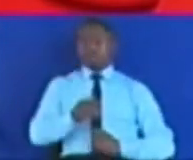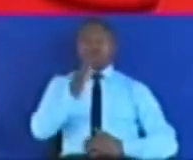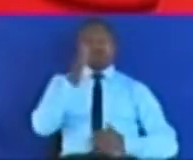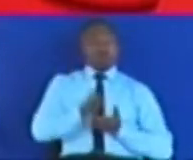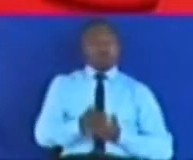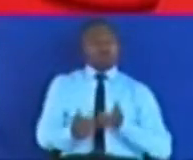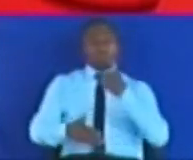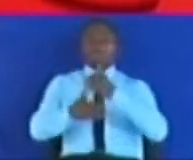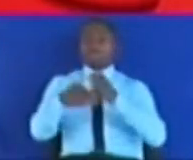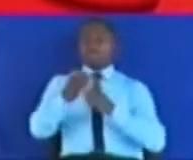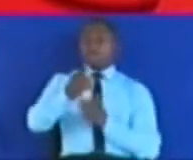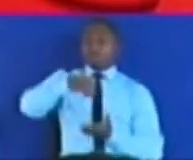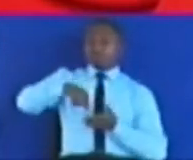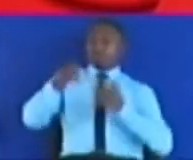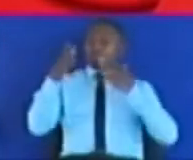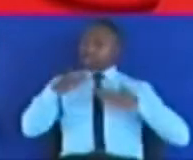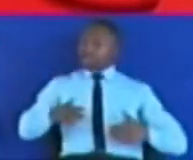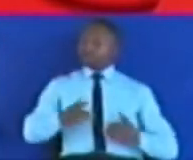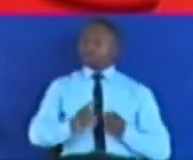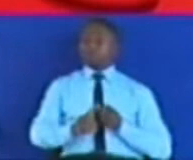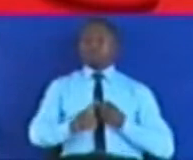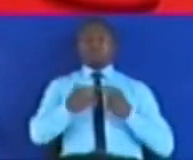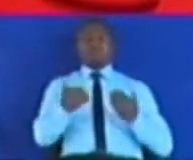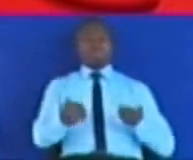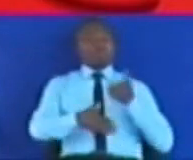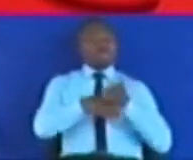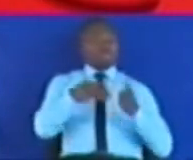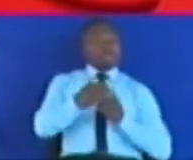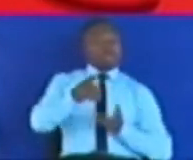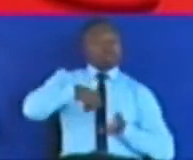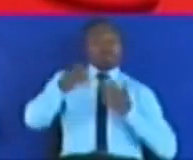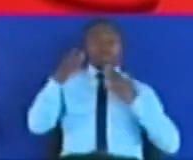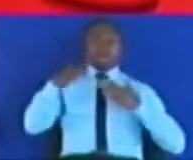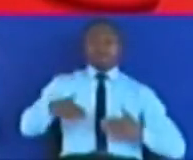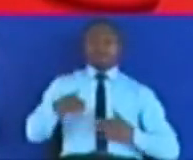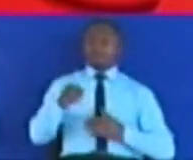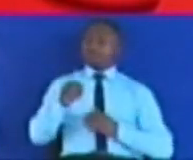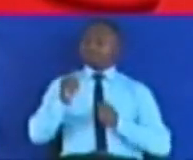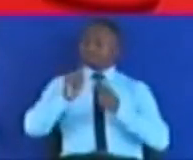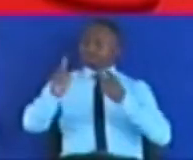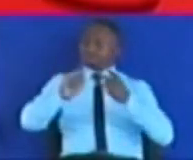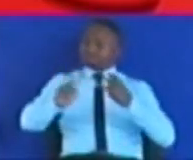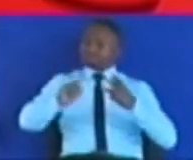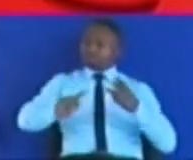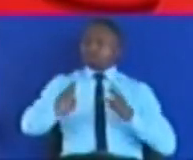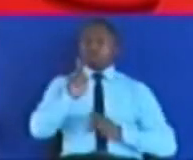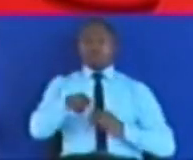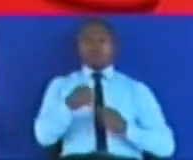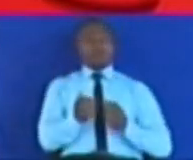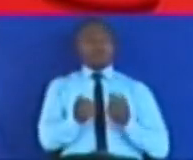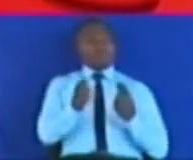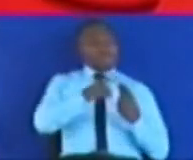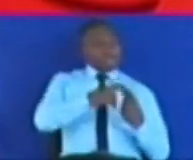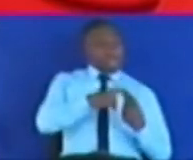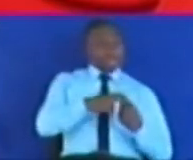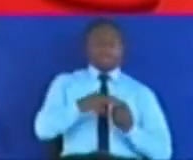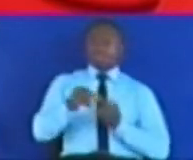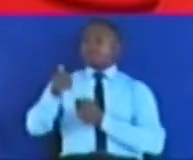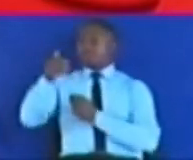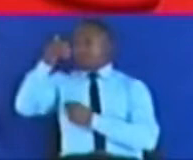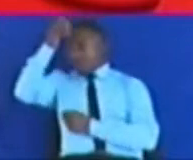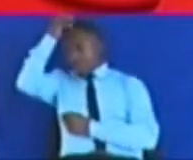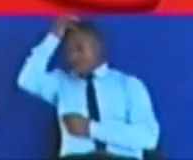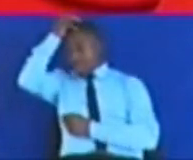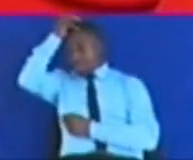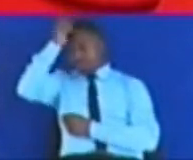kujenga vituo vya afya kama Mwenda Kulima, imeweza kujenga kituo cha afya kama Nyasubi, kuna waganga, kuna wauguzi,